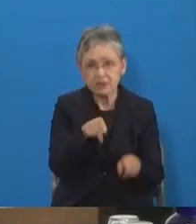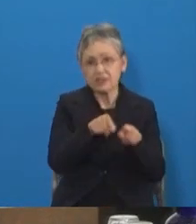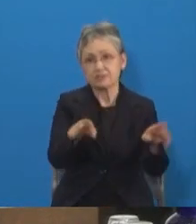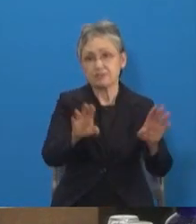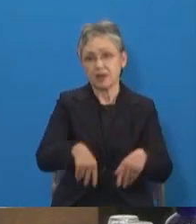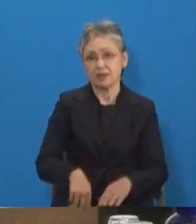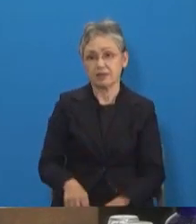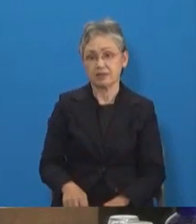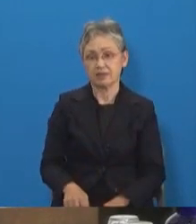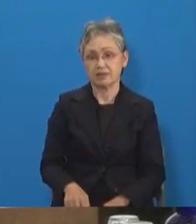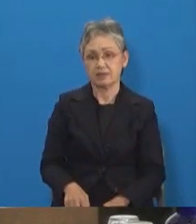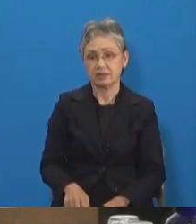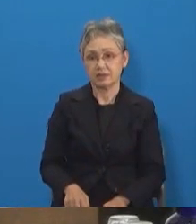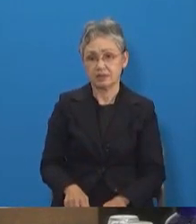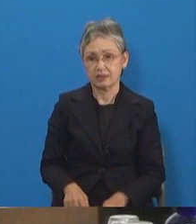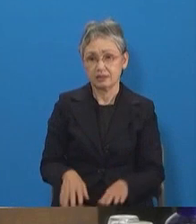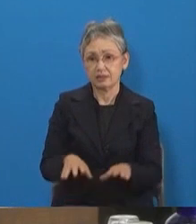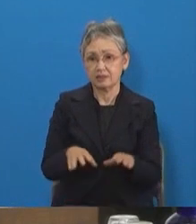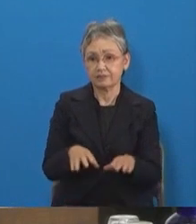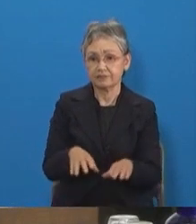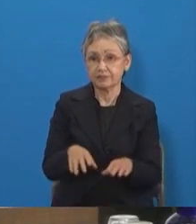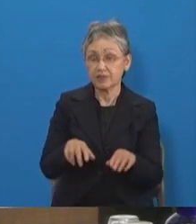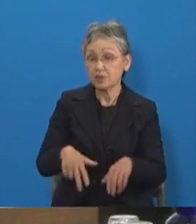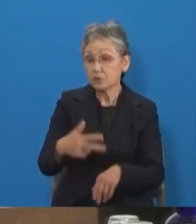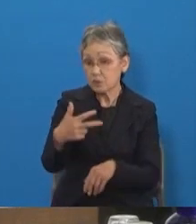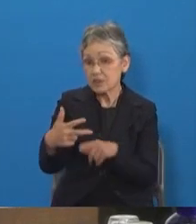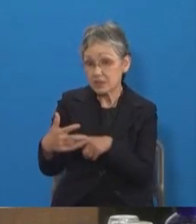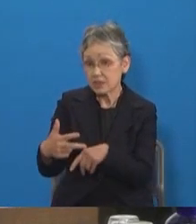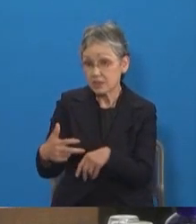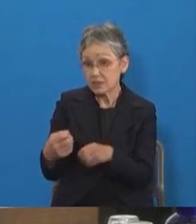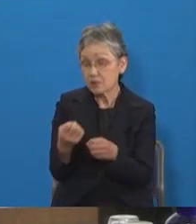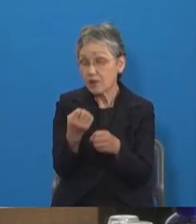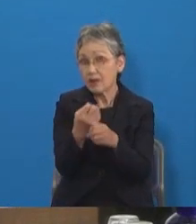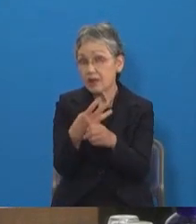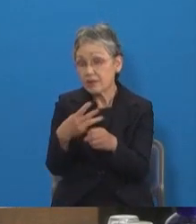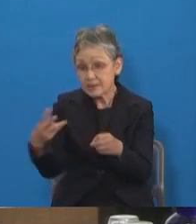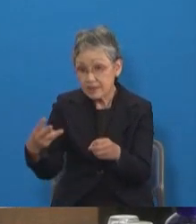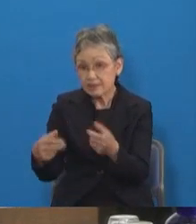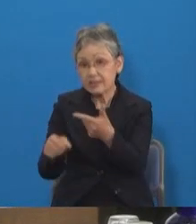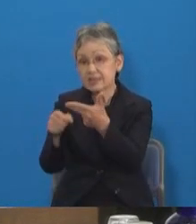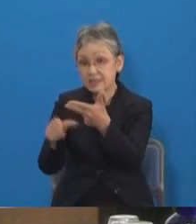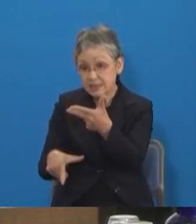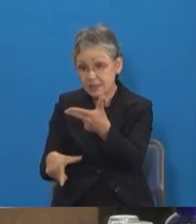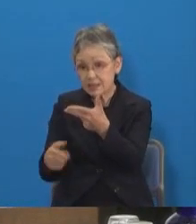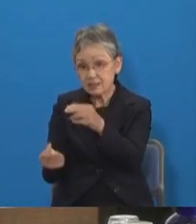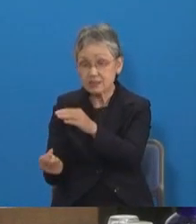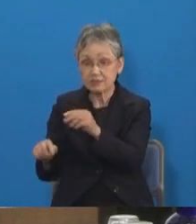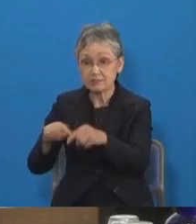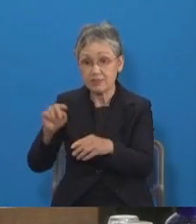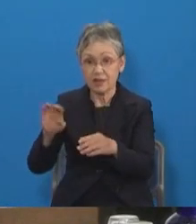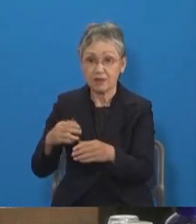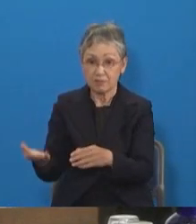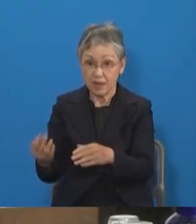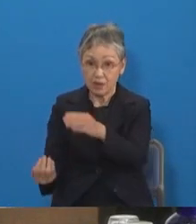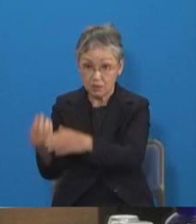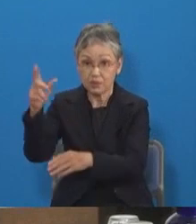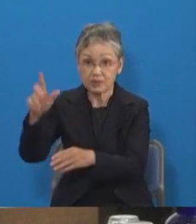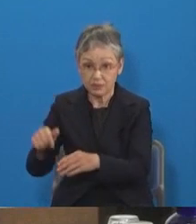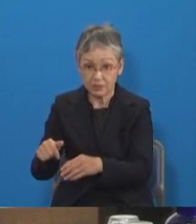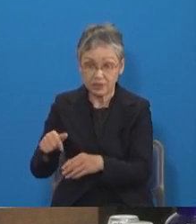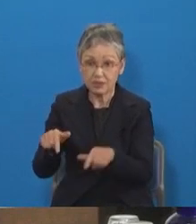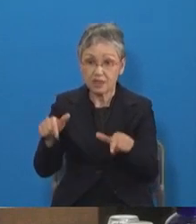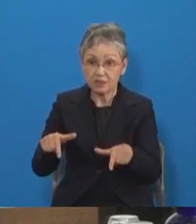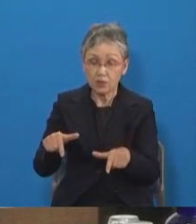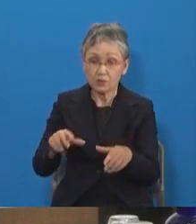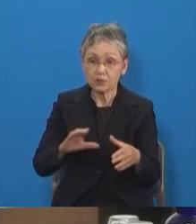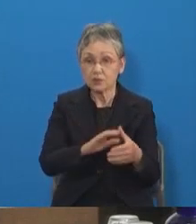各園、京都市では、令和3年7月の事件が起きた際、京都市保育連盟とともに、園児の置